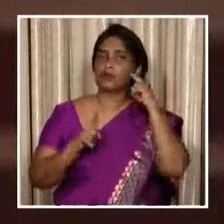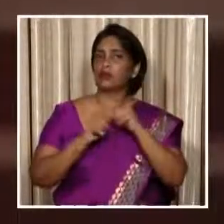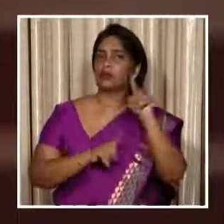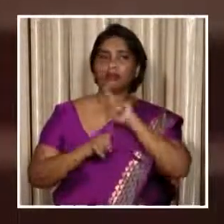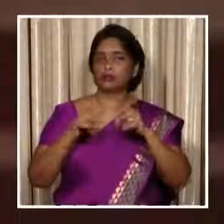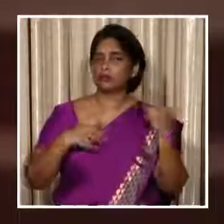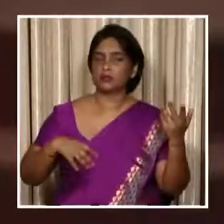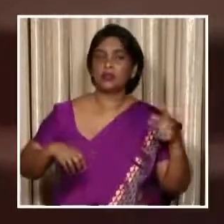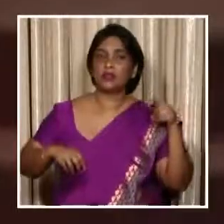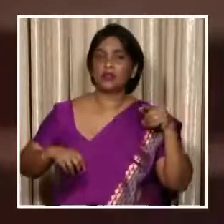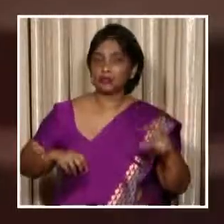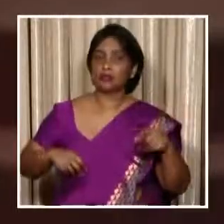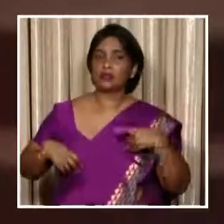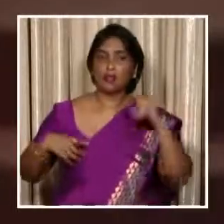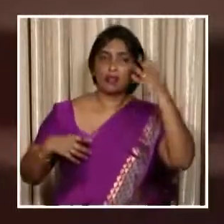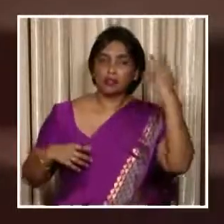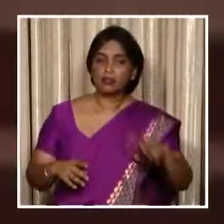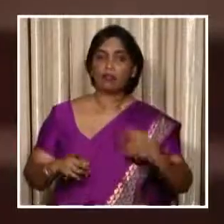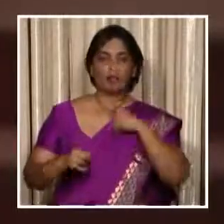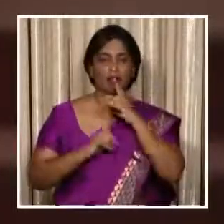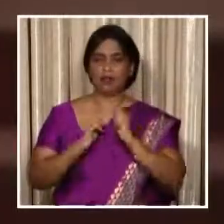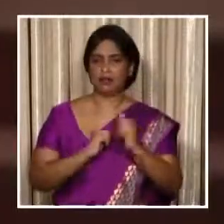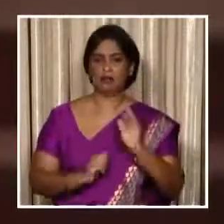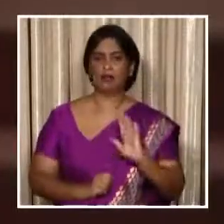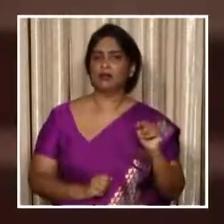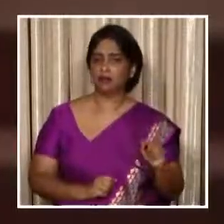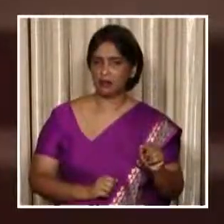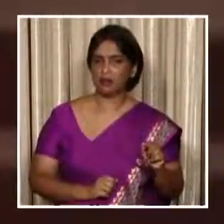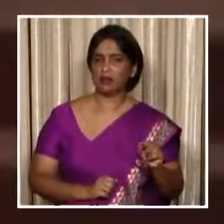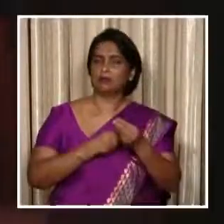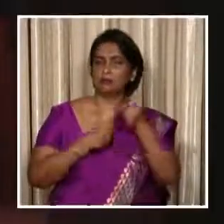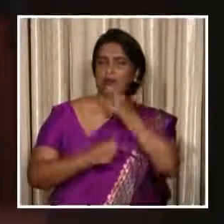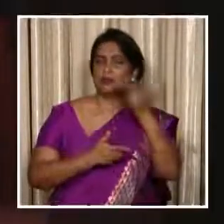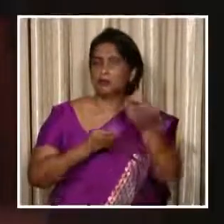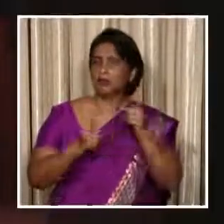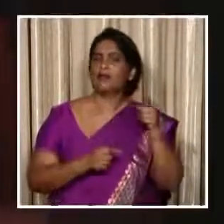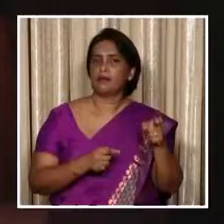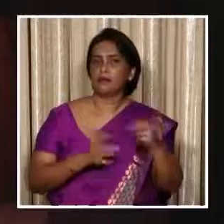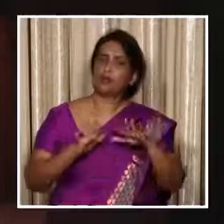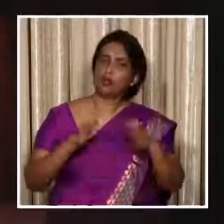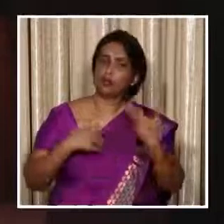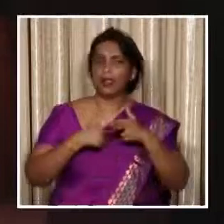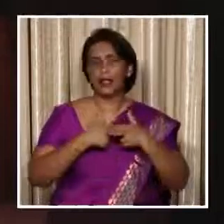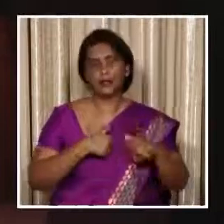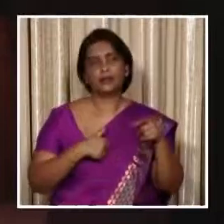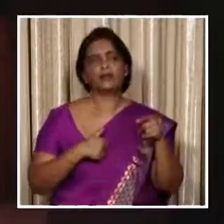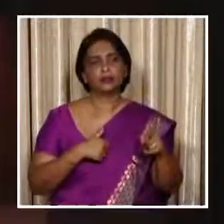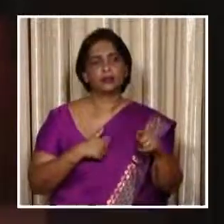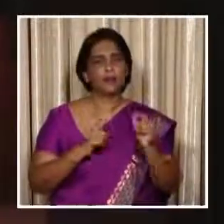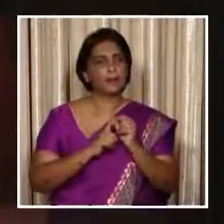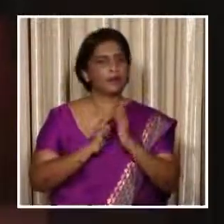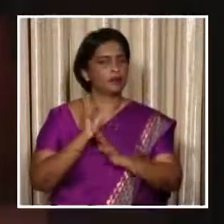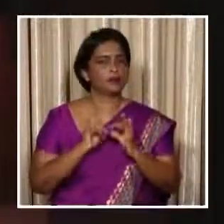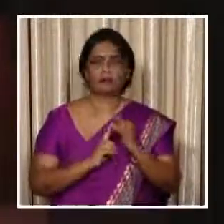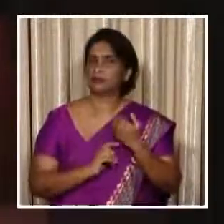ஒழிக்க வேண்டும், அவர்களை கொல்ல வேண்டும், இதற்காக அனைவரும் உதவ வேண்டும் என்றார். இதன் போது எழுந்து உரையாற்றிய எதிர்க்கட்சி